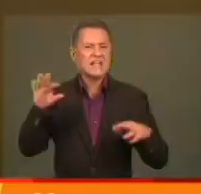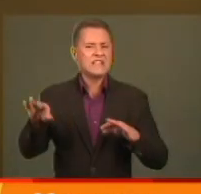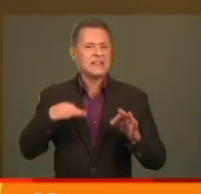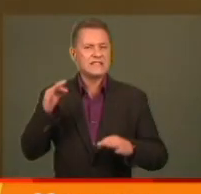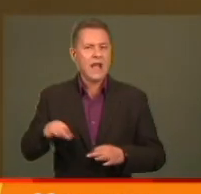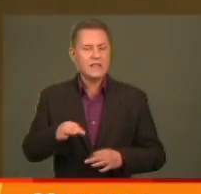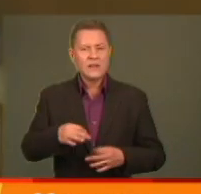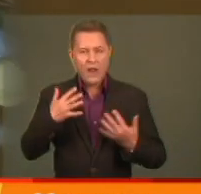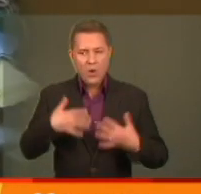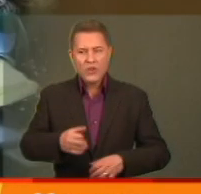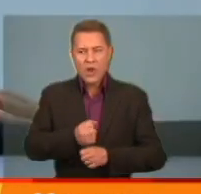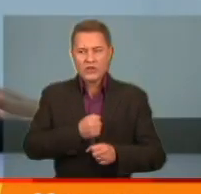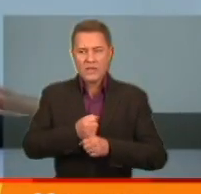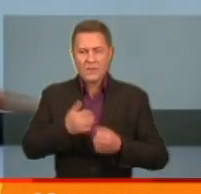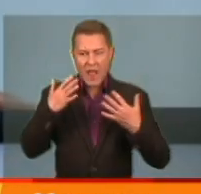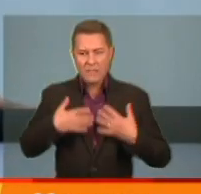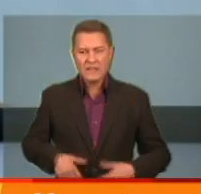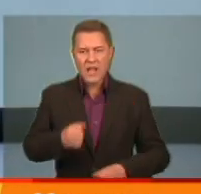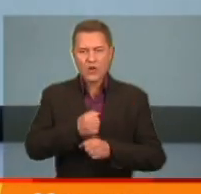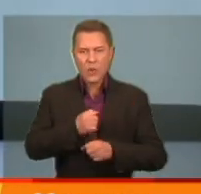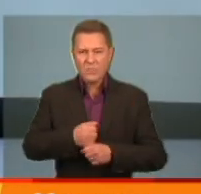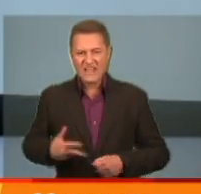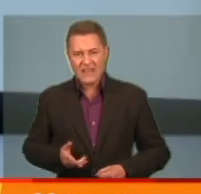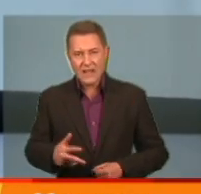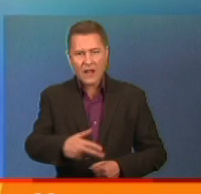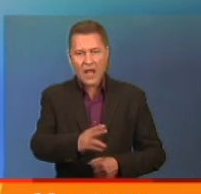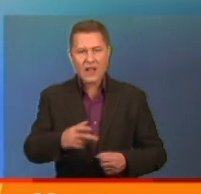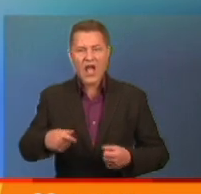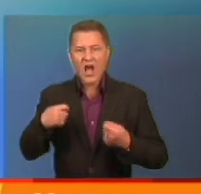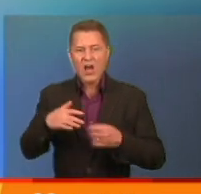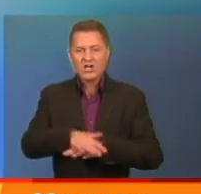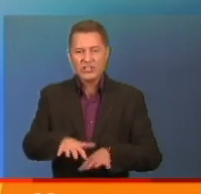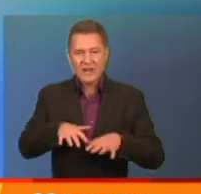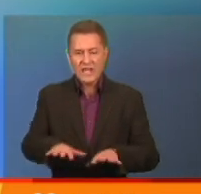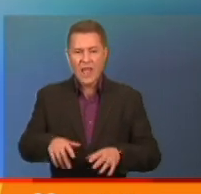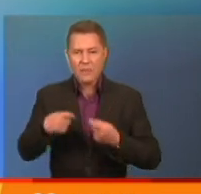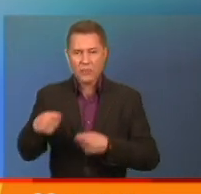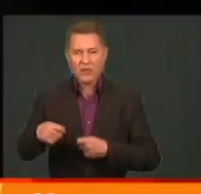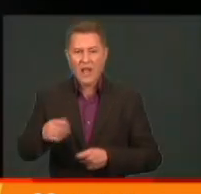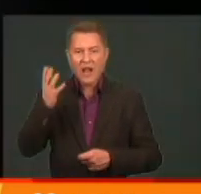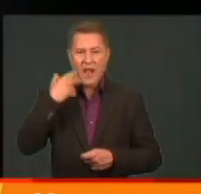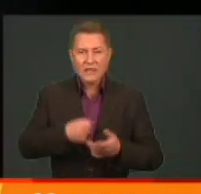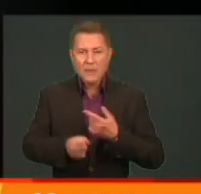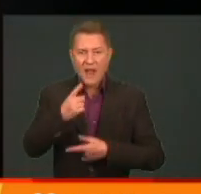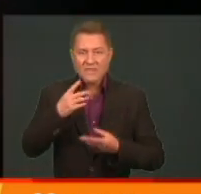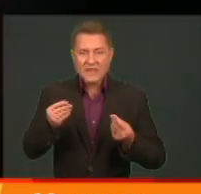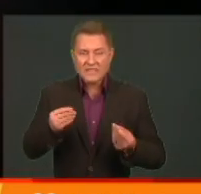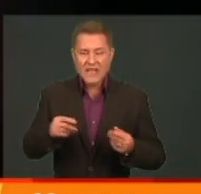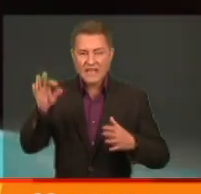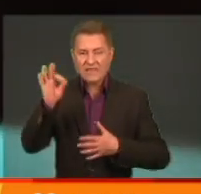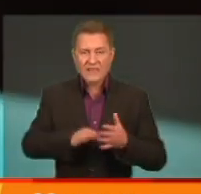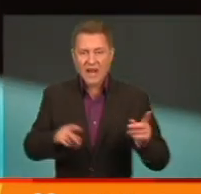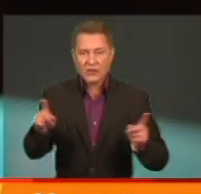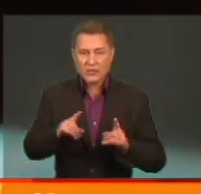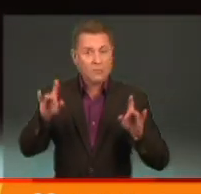одягу. Сама розробляє моделі, робить лекала, шиє та продає. Коли що там з'явились гроші, я одразу, щоб вони